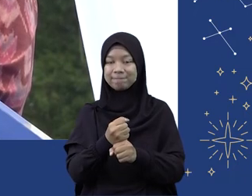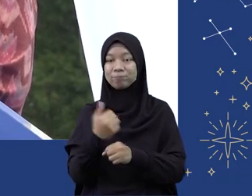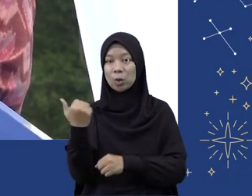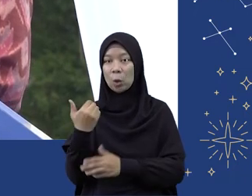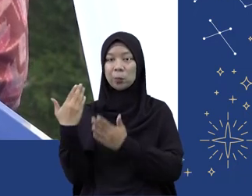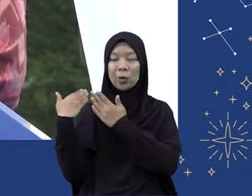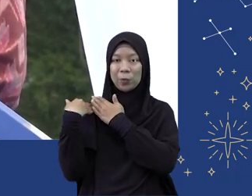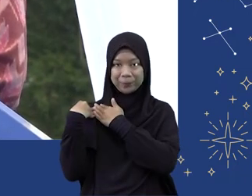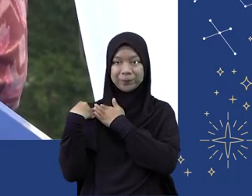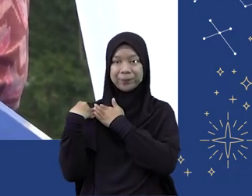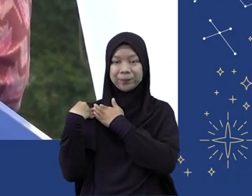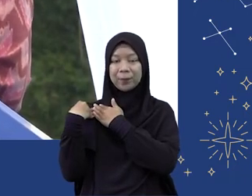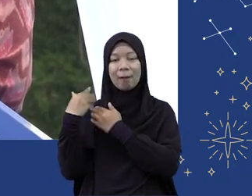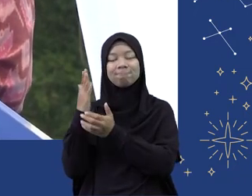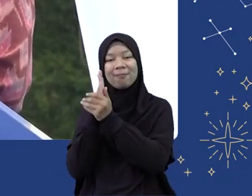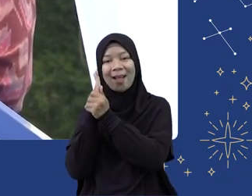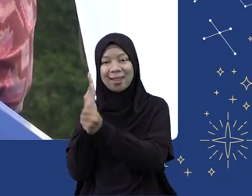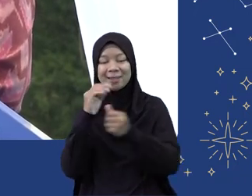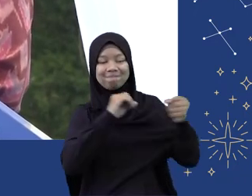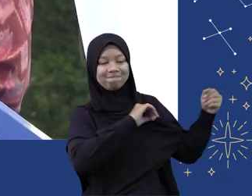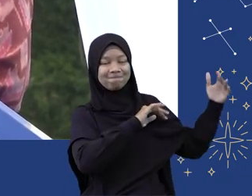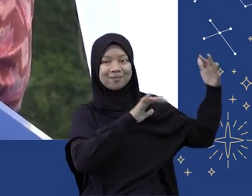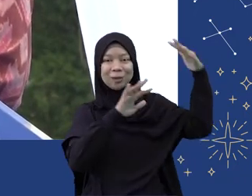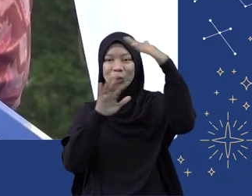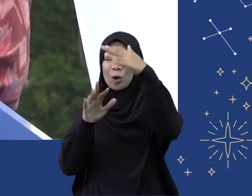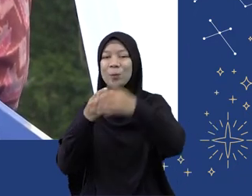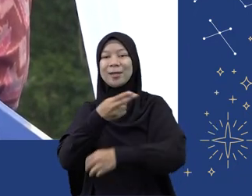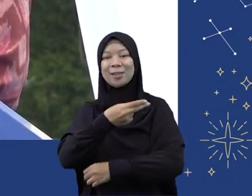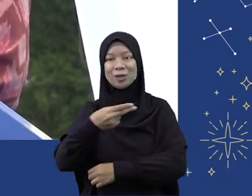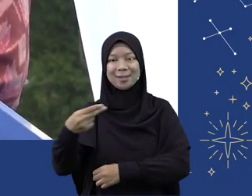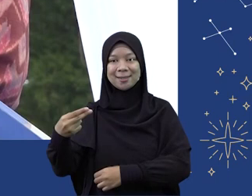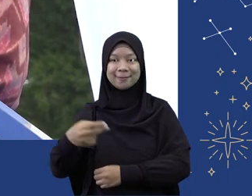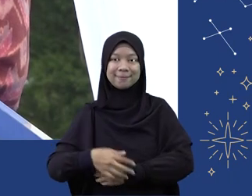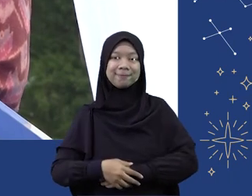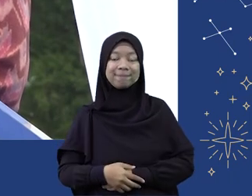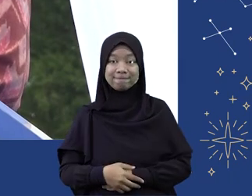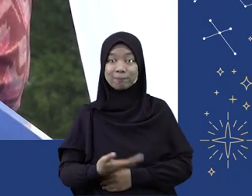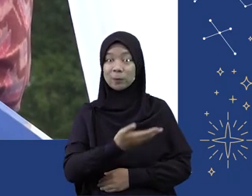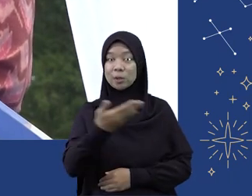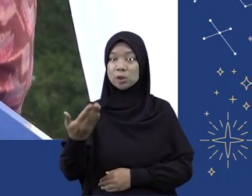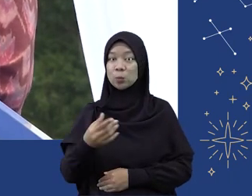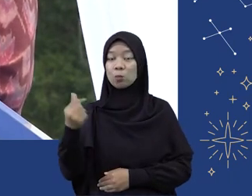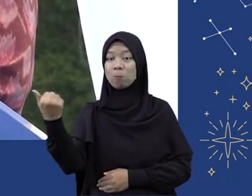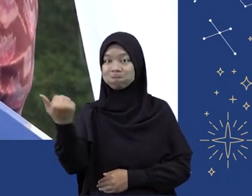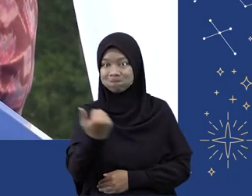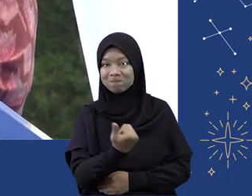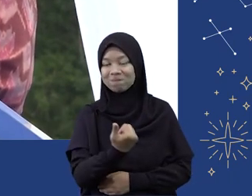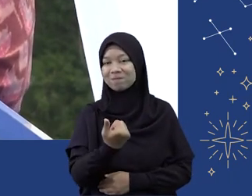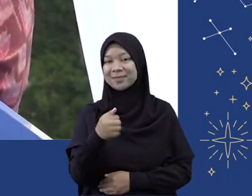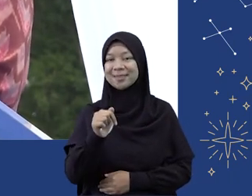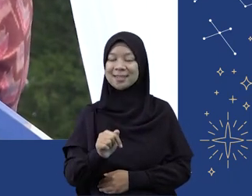pengampu astronomi Indonesia para undangan hadirin